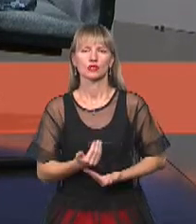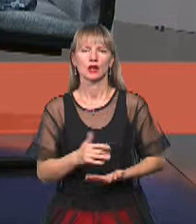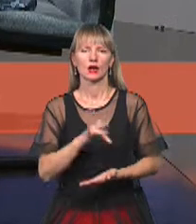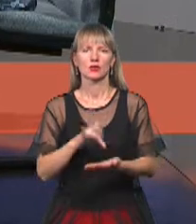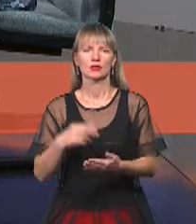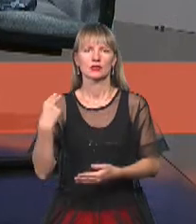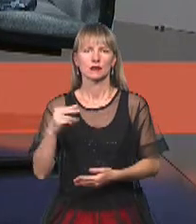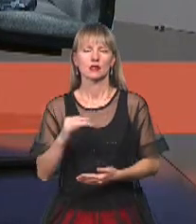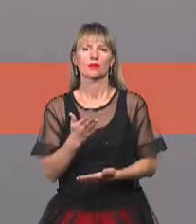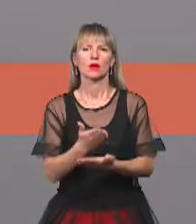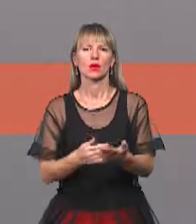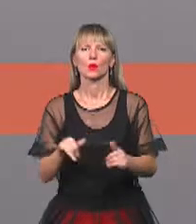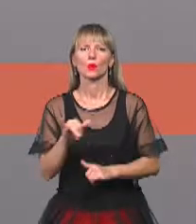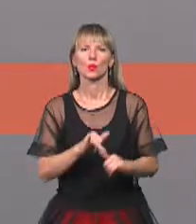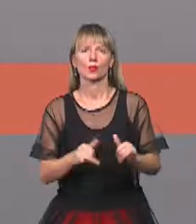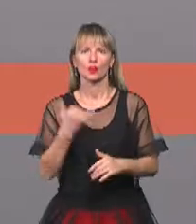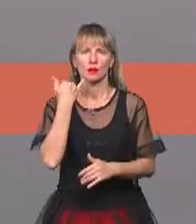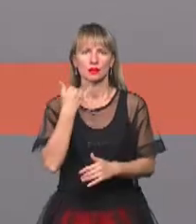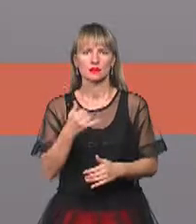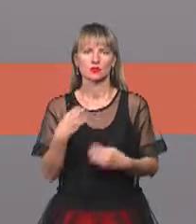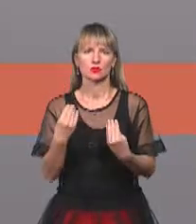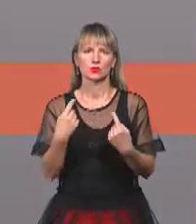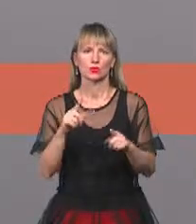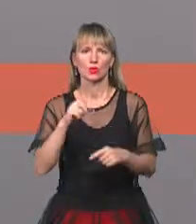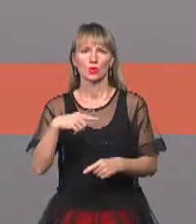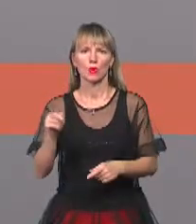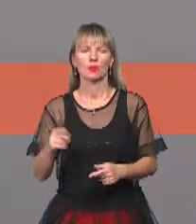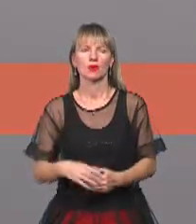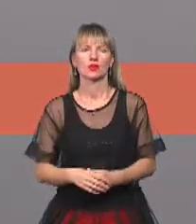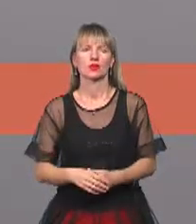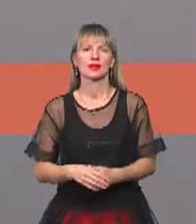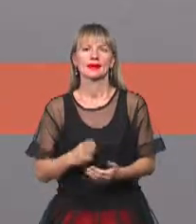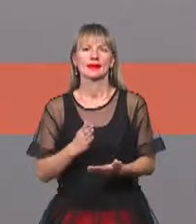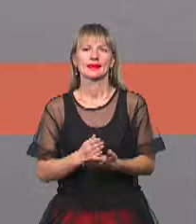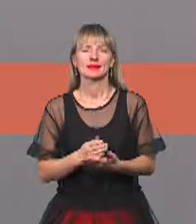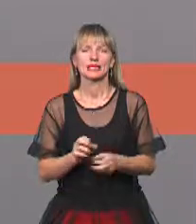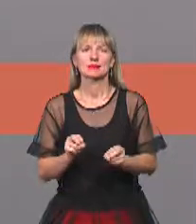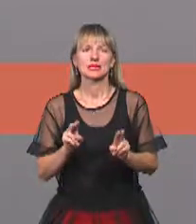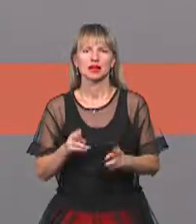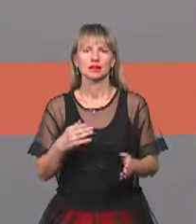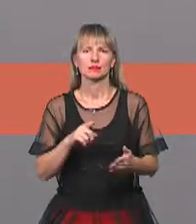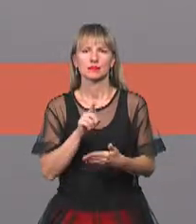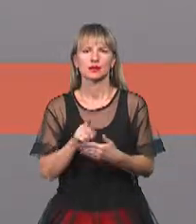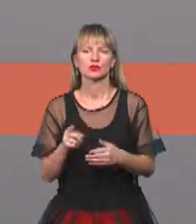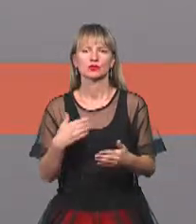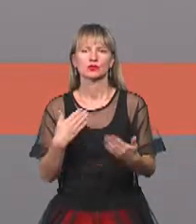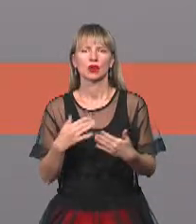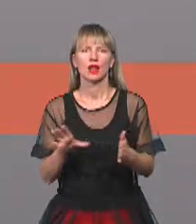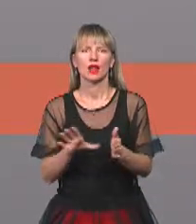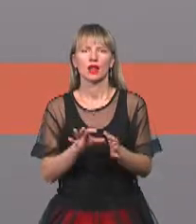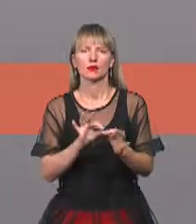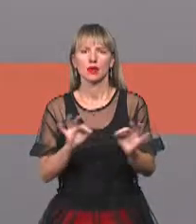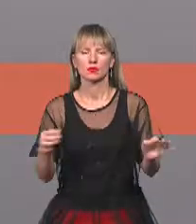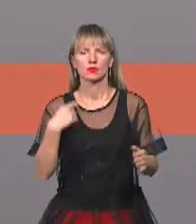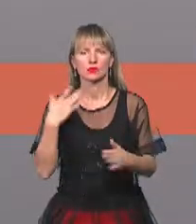Запоріжжя, порадимо, куди звернутися. Тому, наприклад, є такі дуже специфічні питання, що стосуються там електромереж. Ми розуміємо,